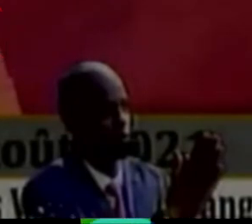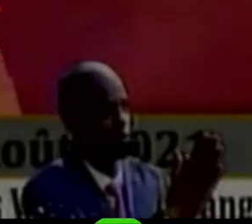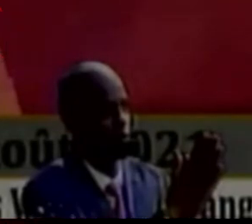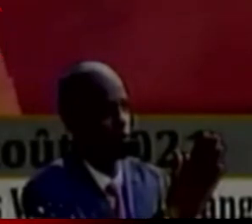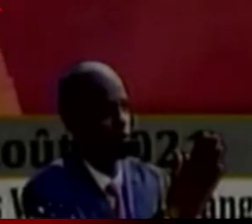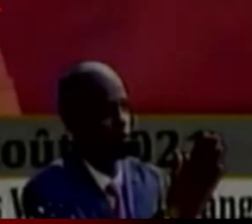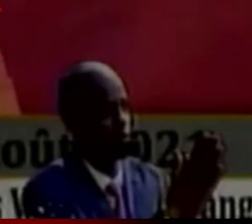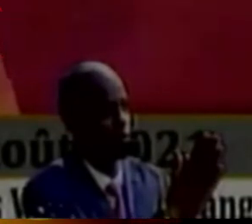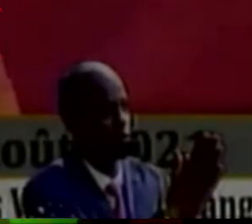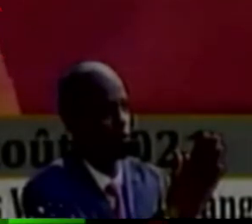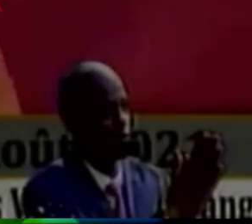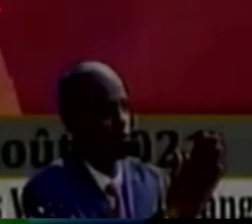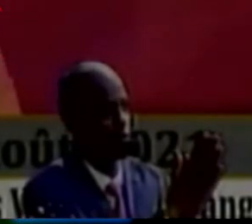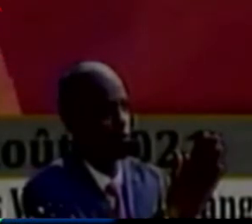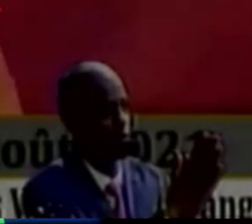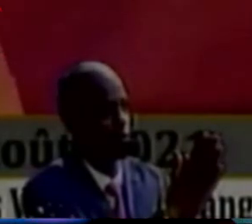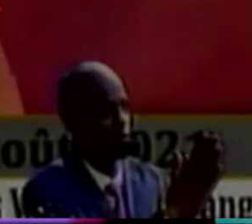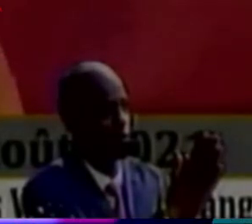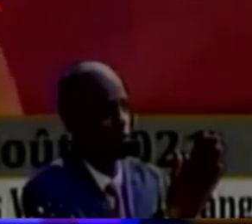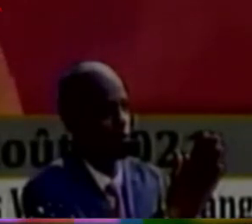14 d'août passé.